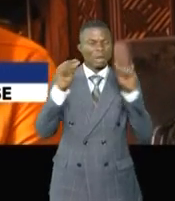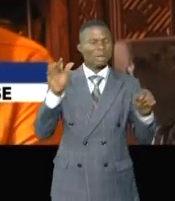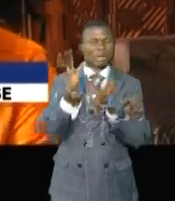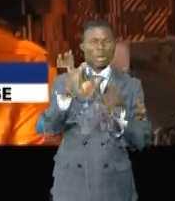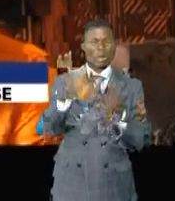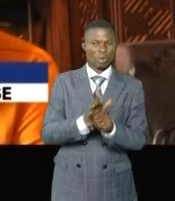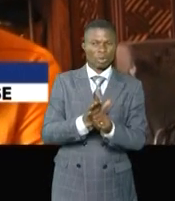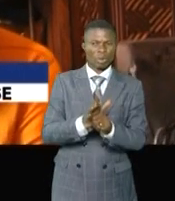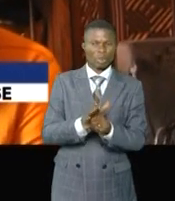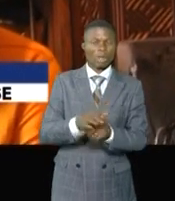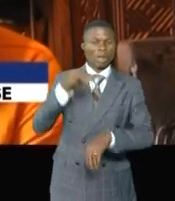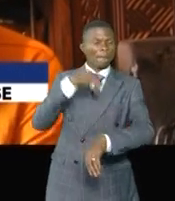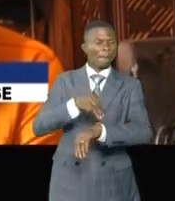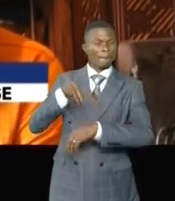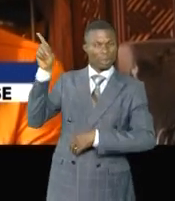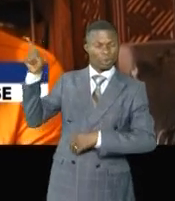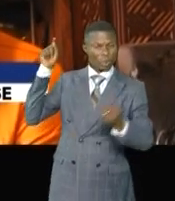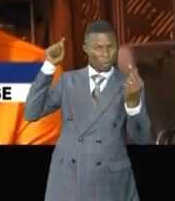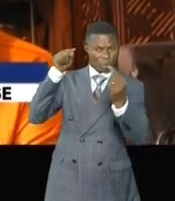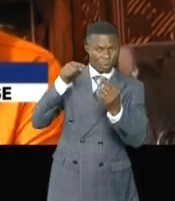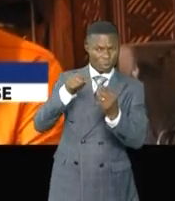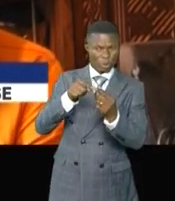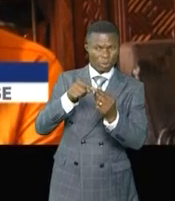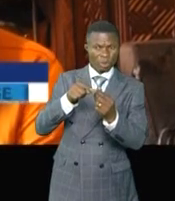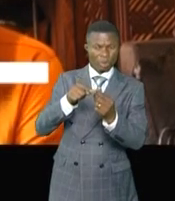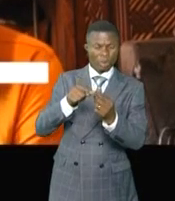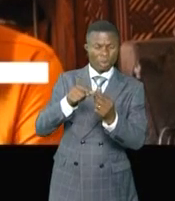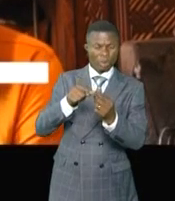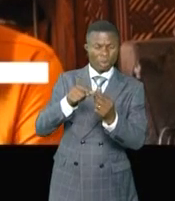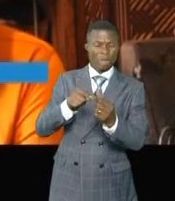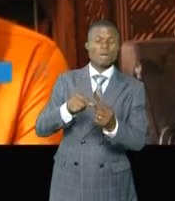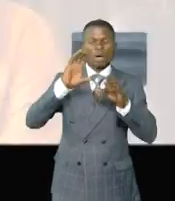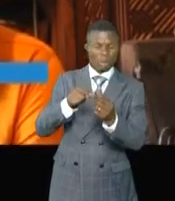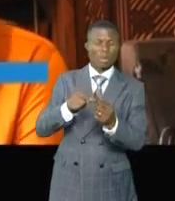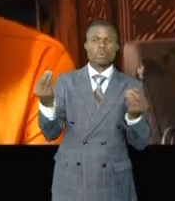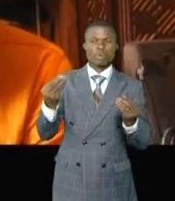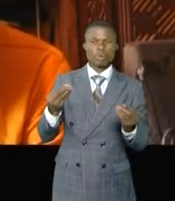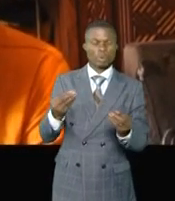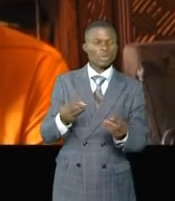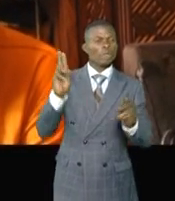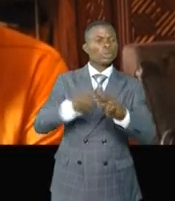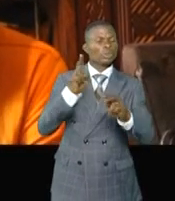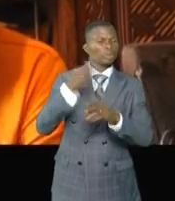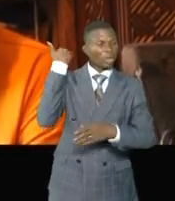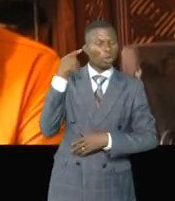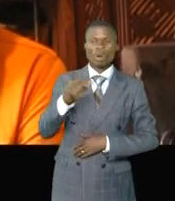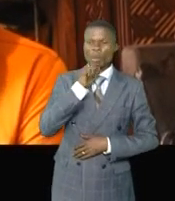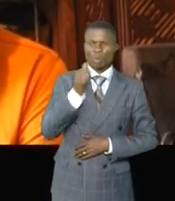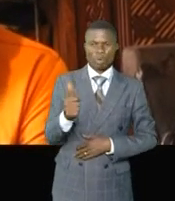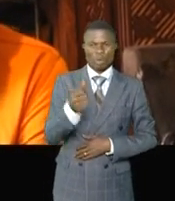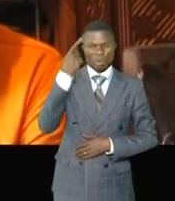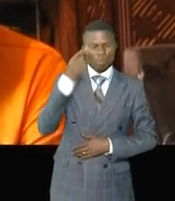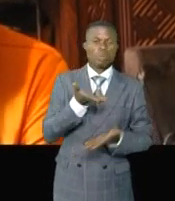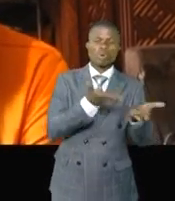à partir de Matadi jusqu'au large à Moanda. Pourquoi ne pas exploiter cette eau-là pour alimenter